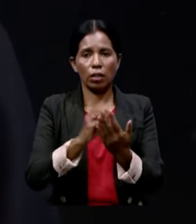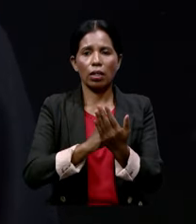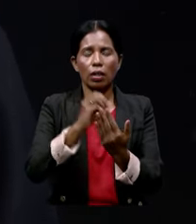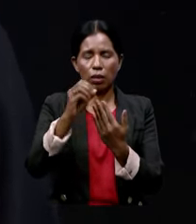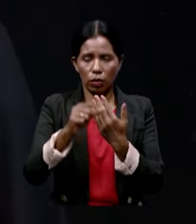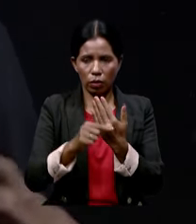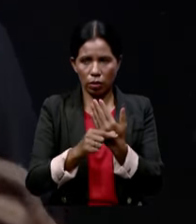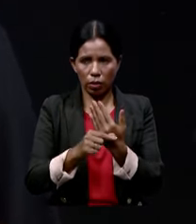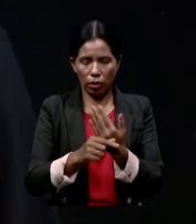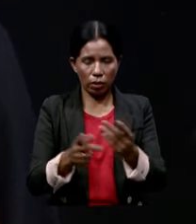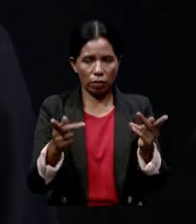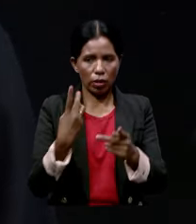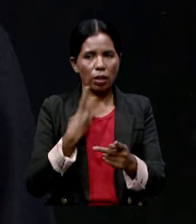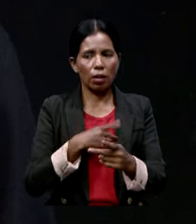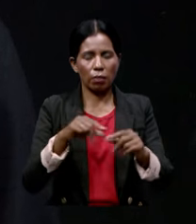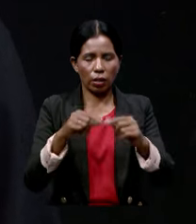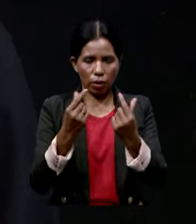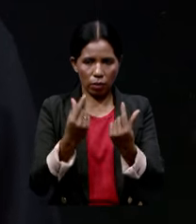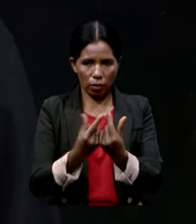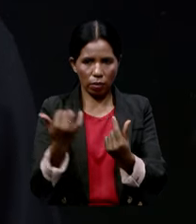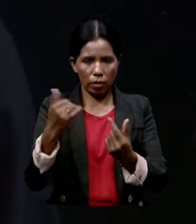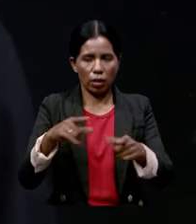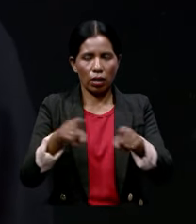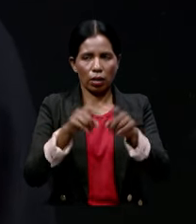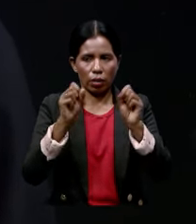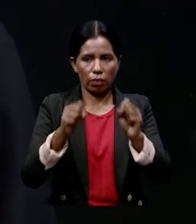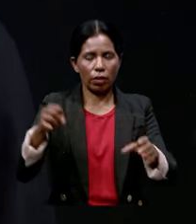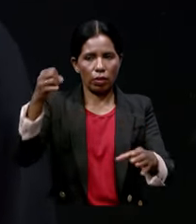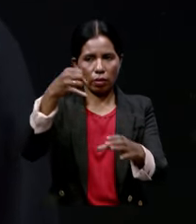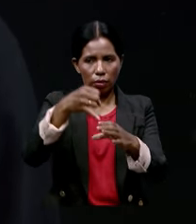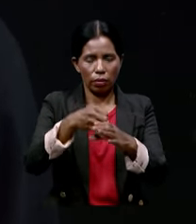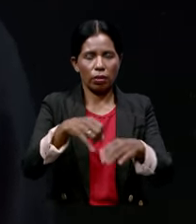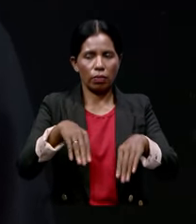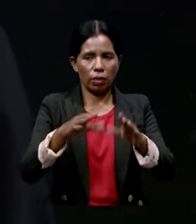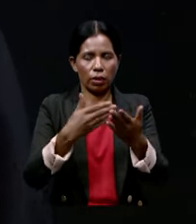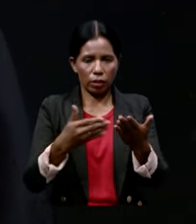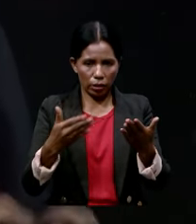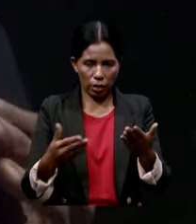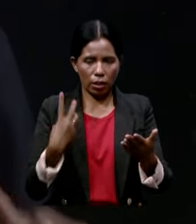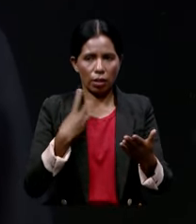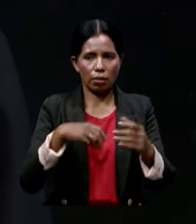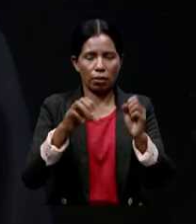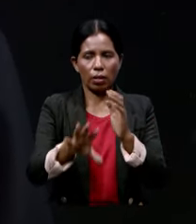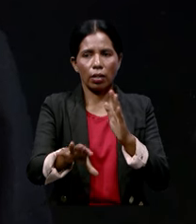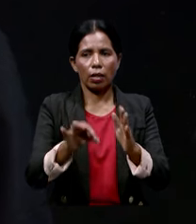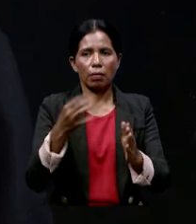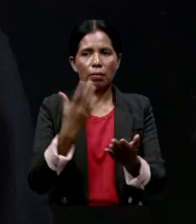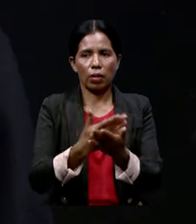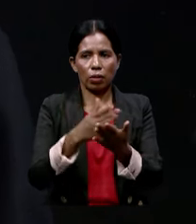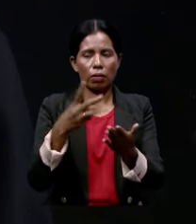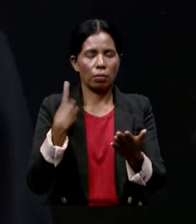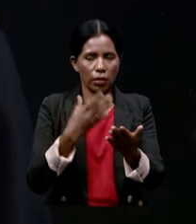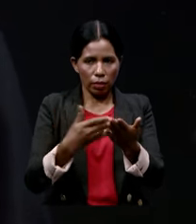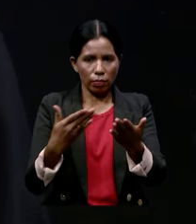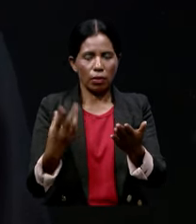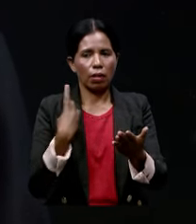iha nebede tatu ami grupu sira hanesane bele involve iha feira para ami mos bele ema bele sosa mine produto